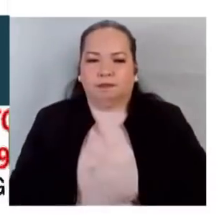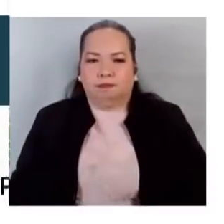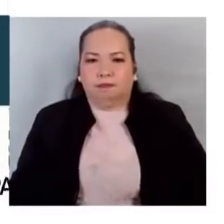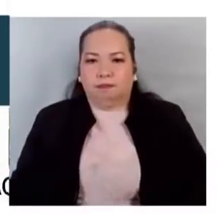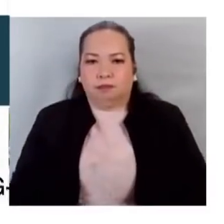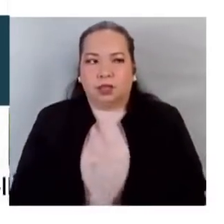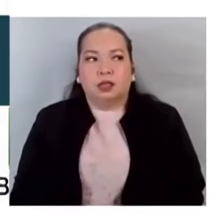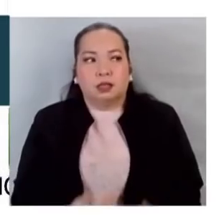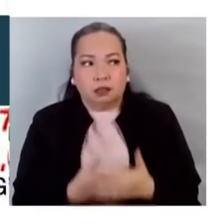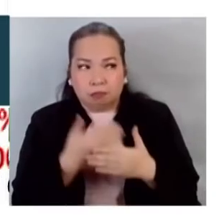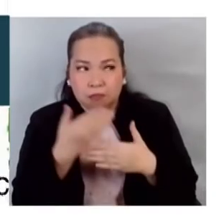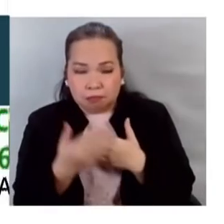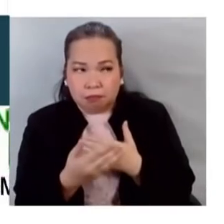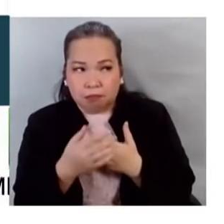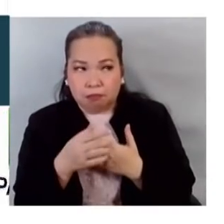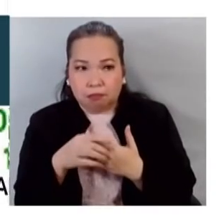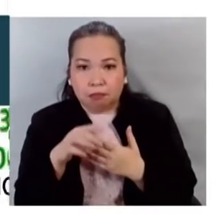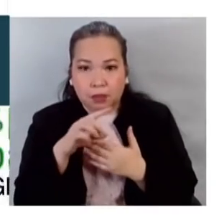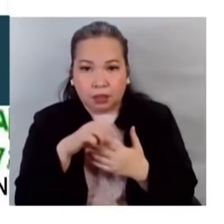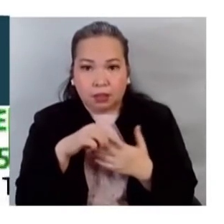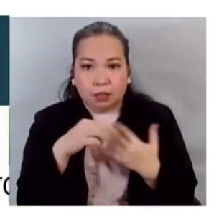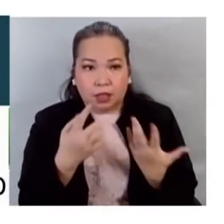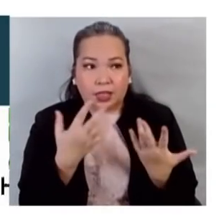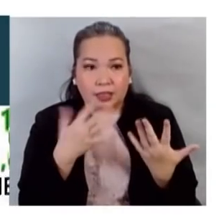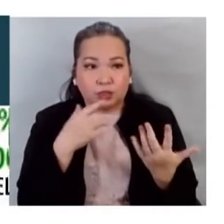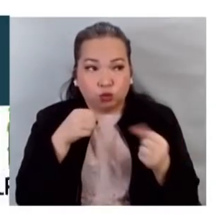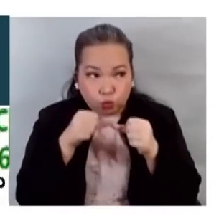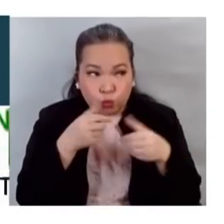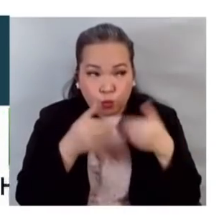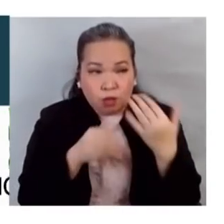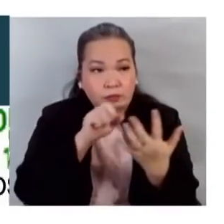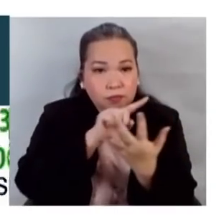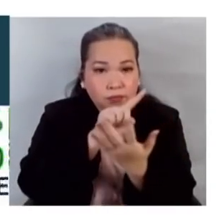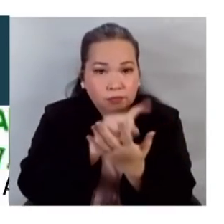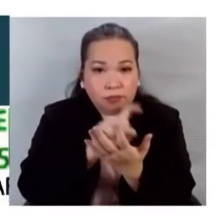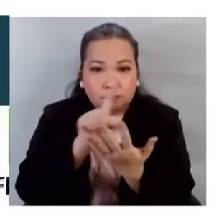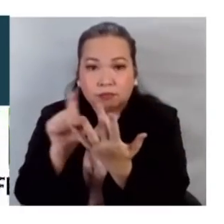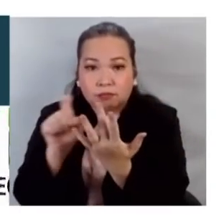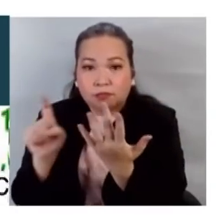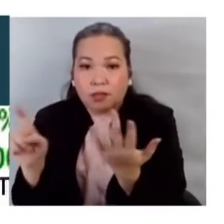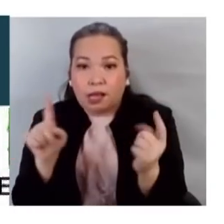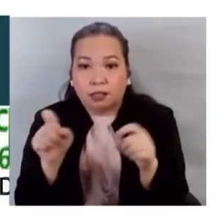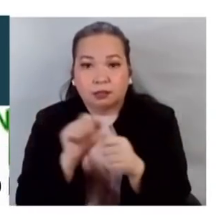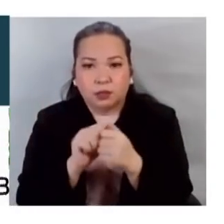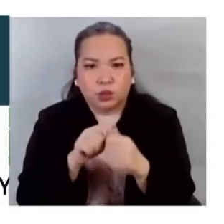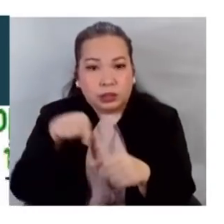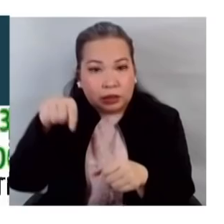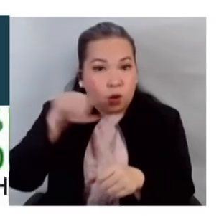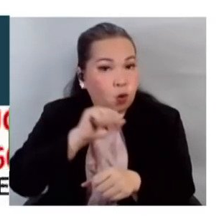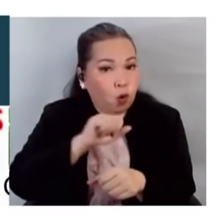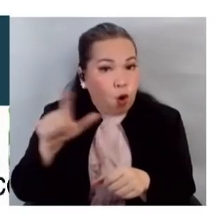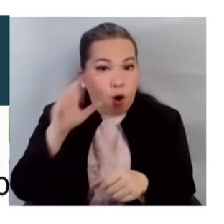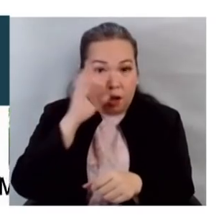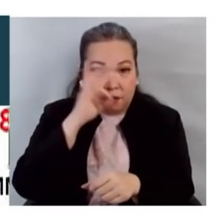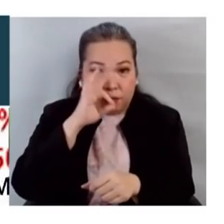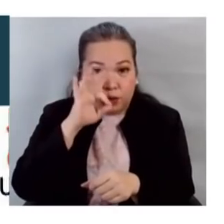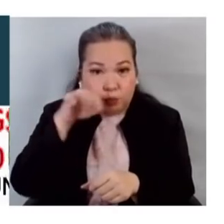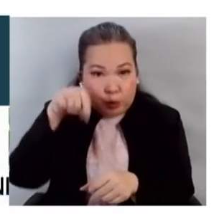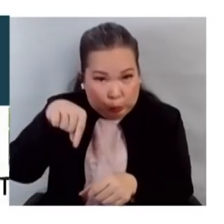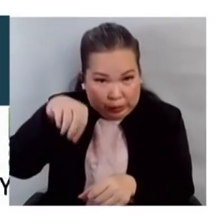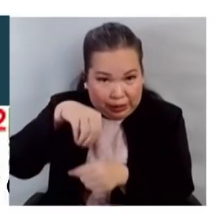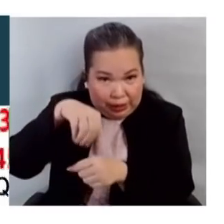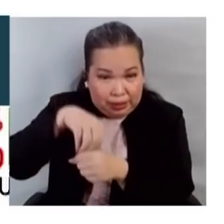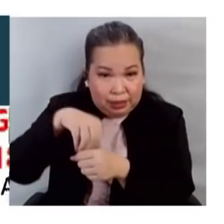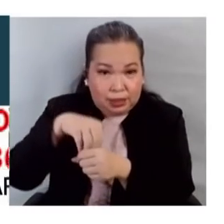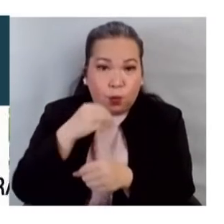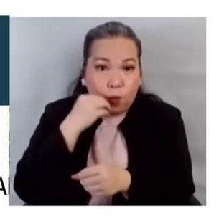Tapos itong mga in the course of your contact tracing, lahat ba ito mga local or merong mga turista at